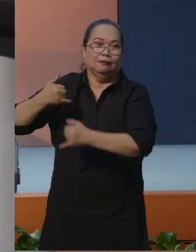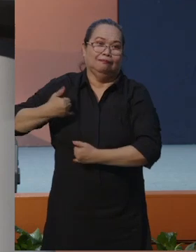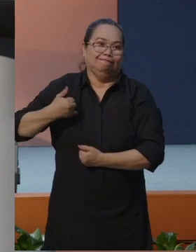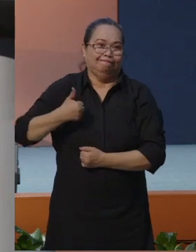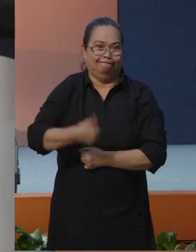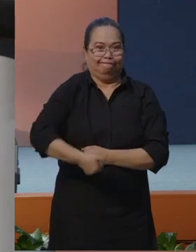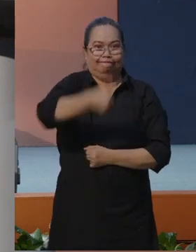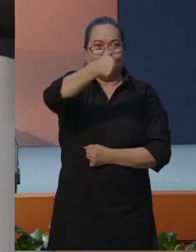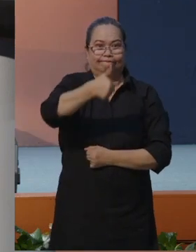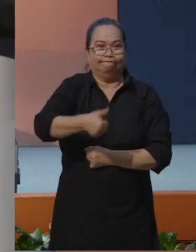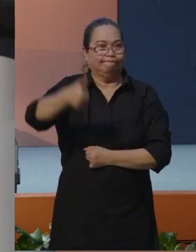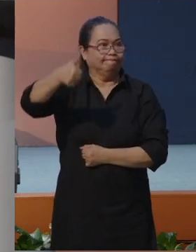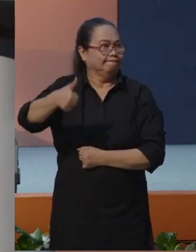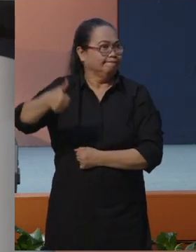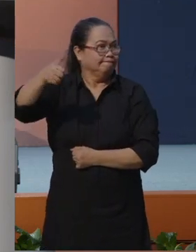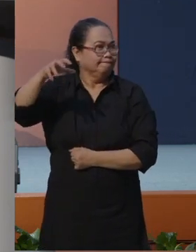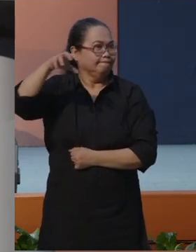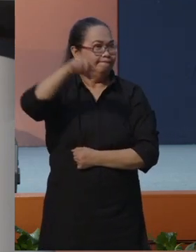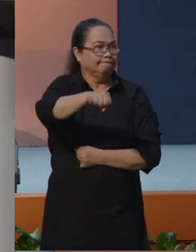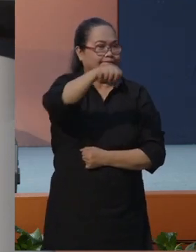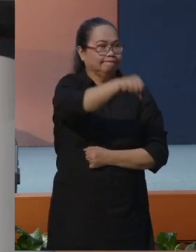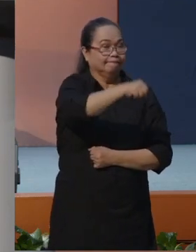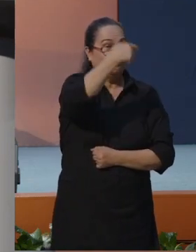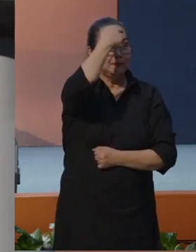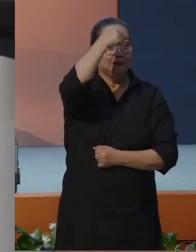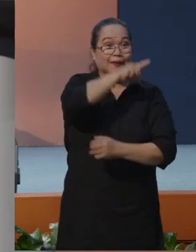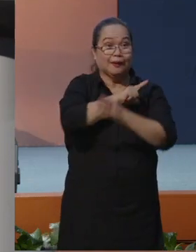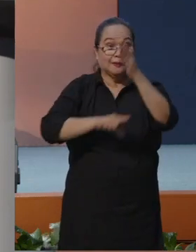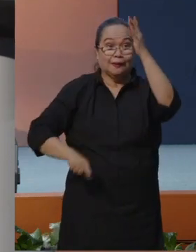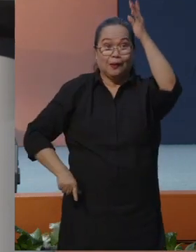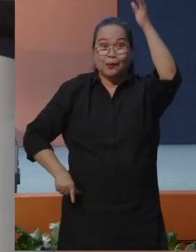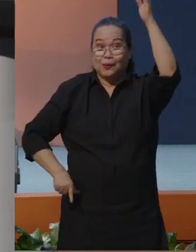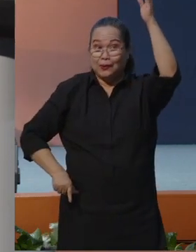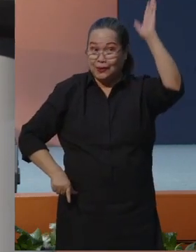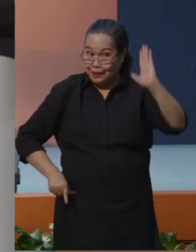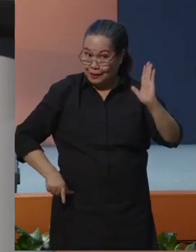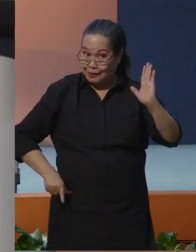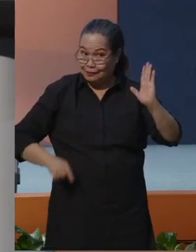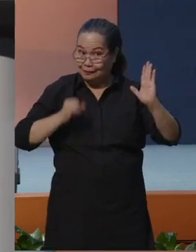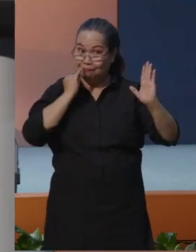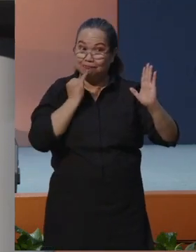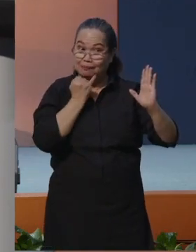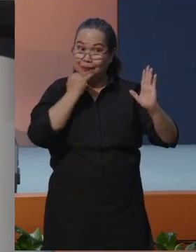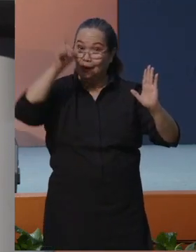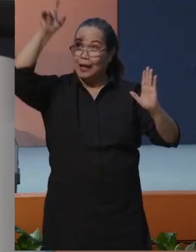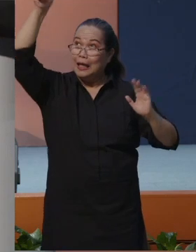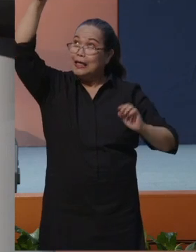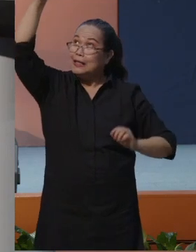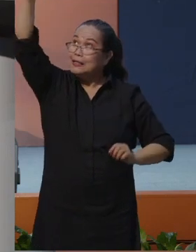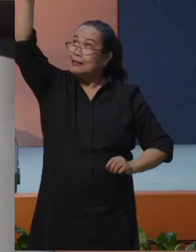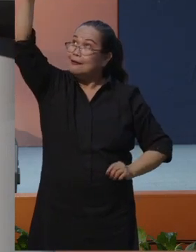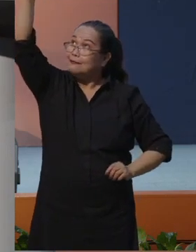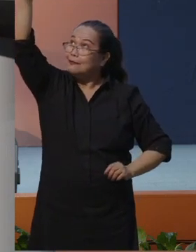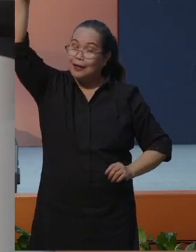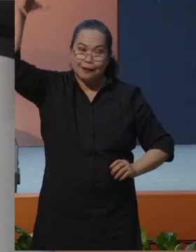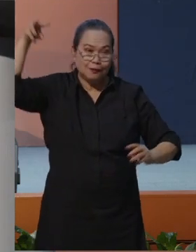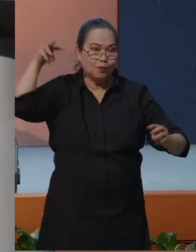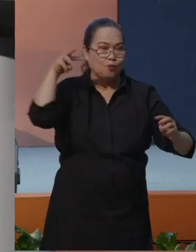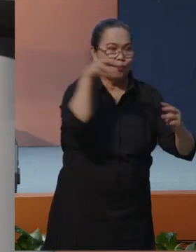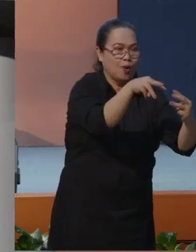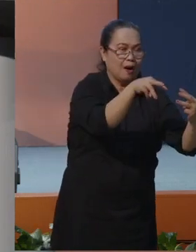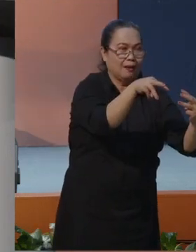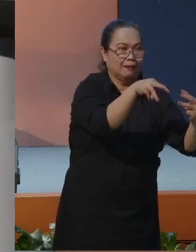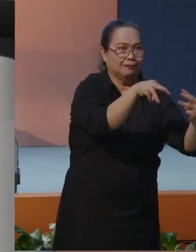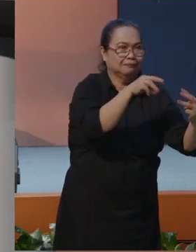kings and their land at one time because the Lord God of Israel fought for Israel.